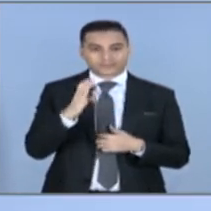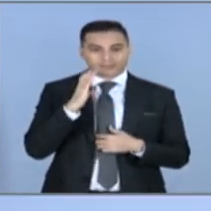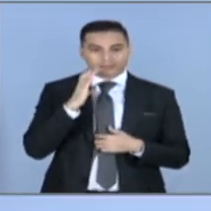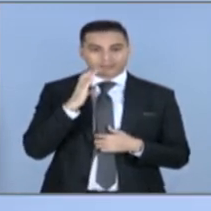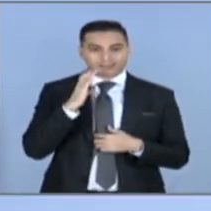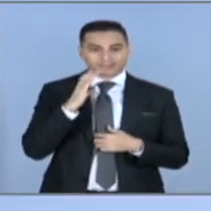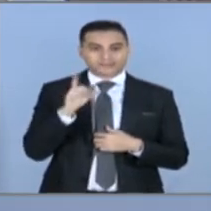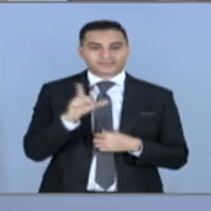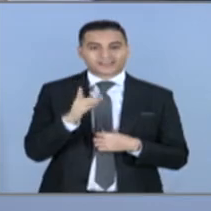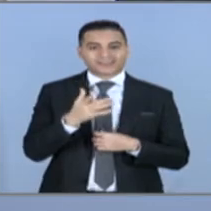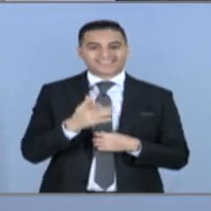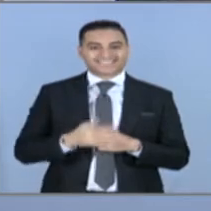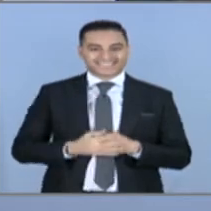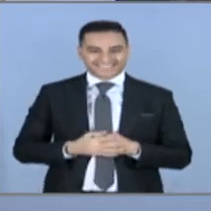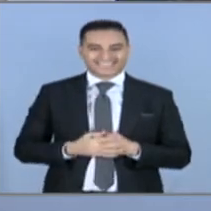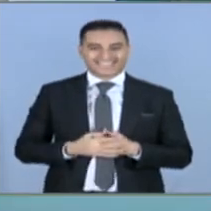كرولوس، اجابه صحيحه.